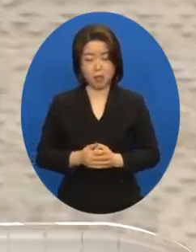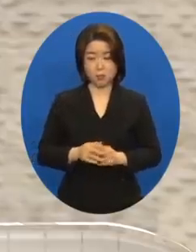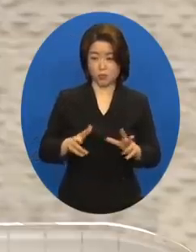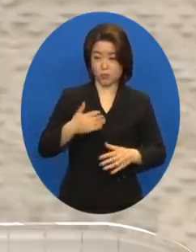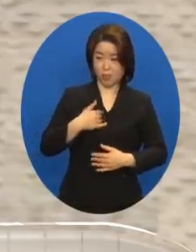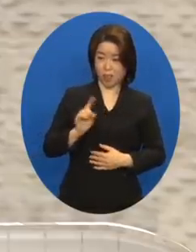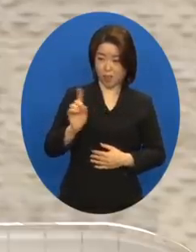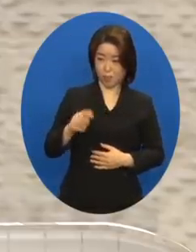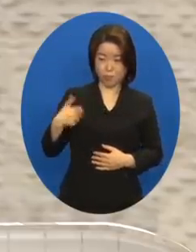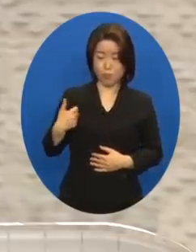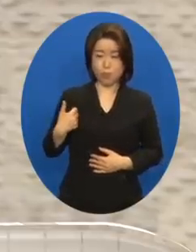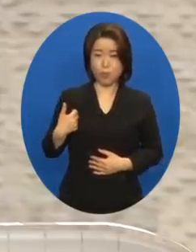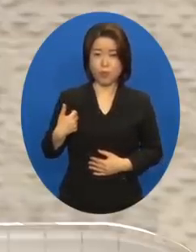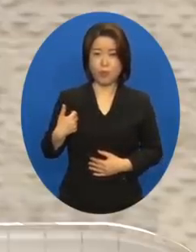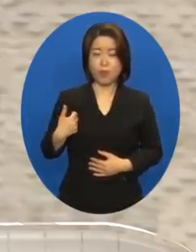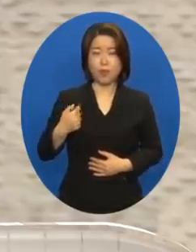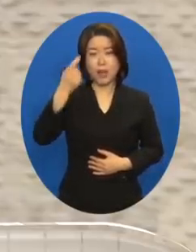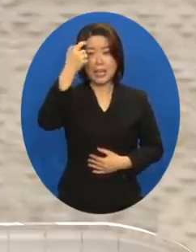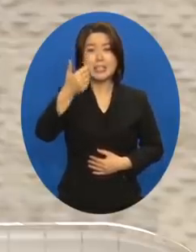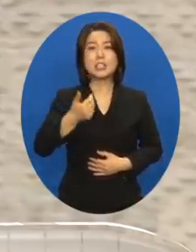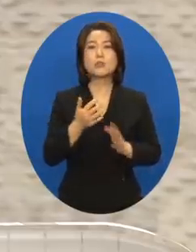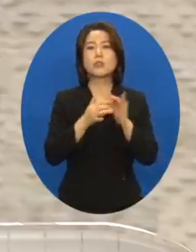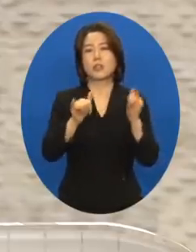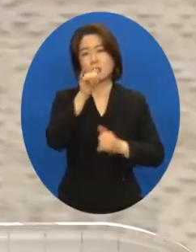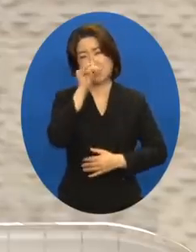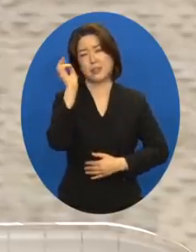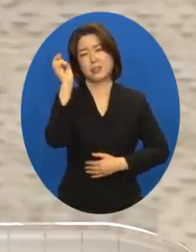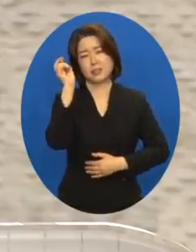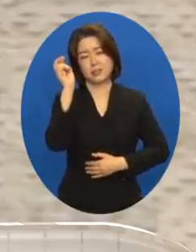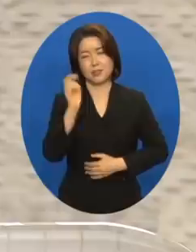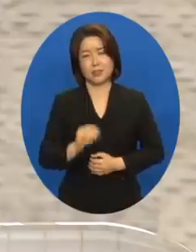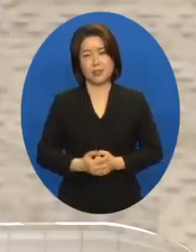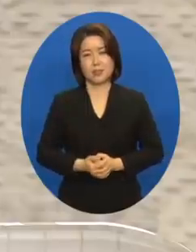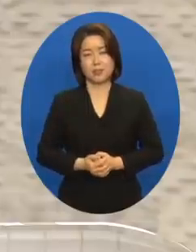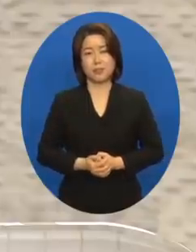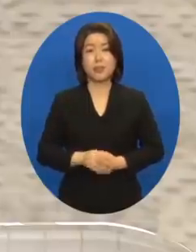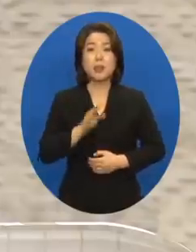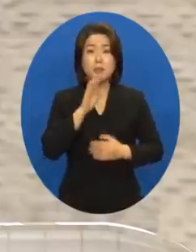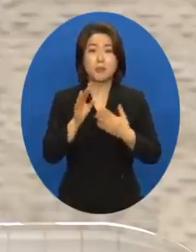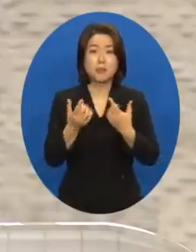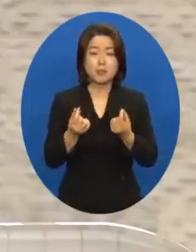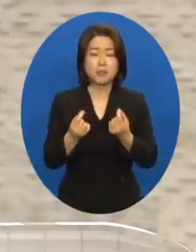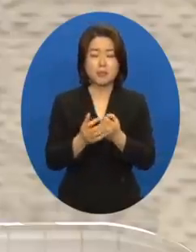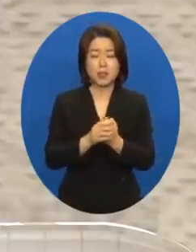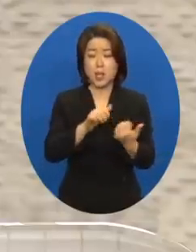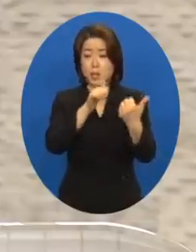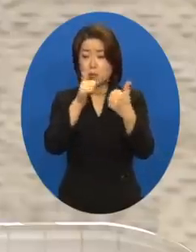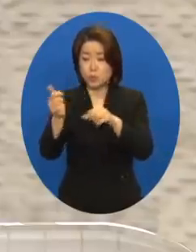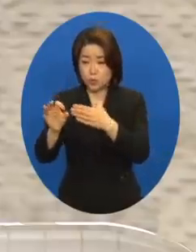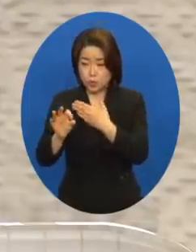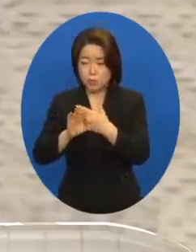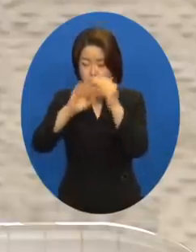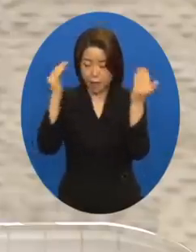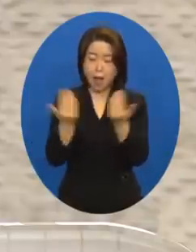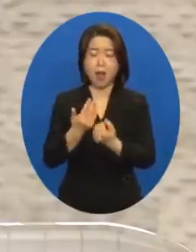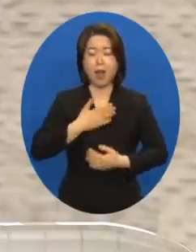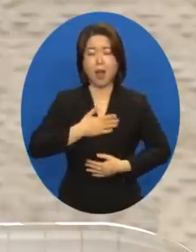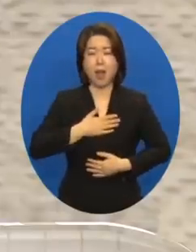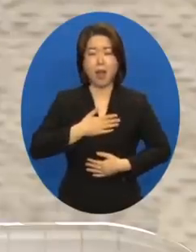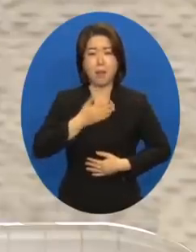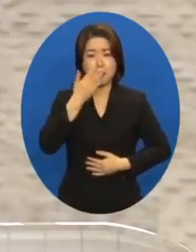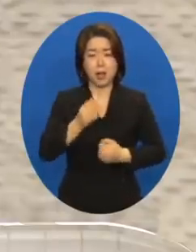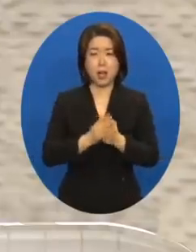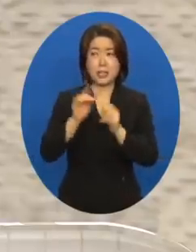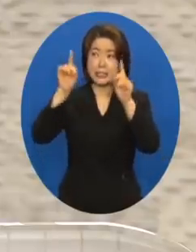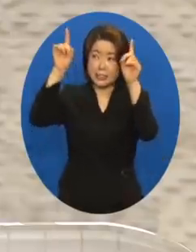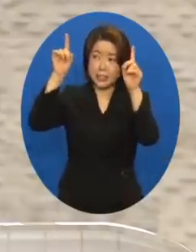아닙니까 라고 질문할 분도 있을 겁니다 그랬습니다 죽고 나면 다 알게 됩니다 천국이 있고 지옥이